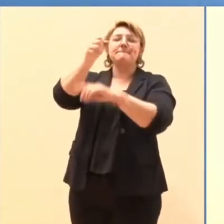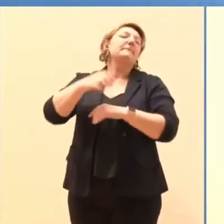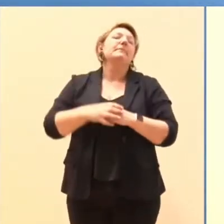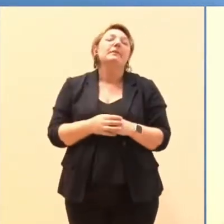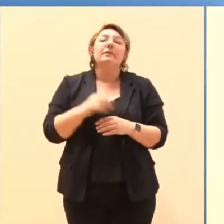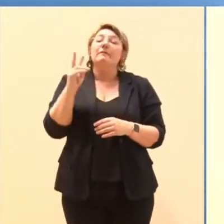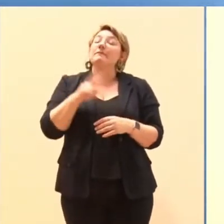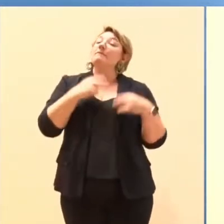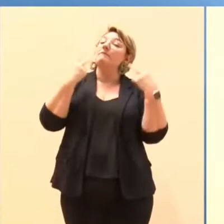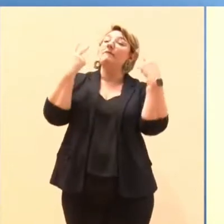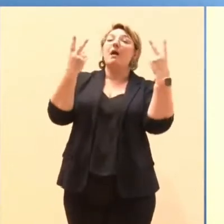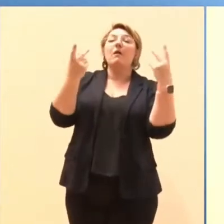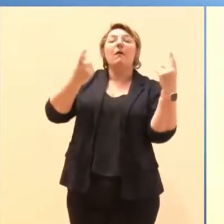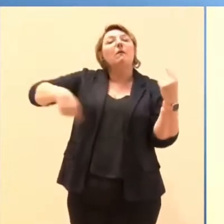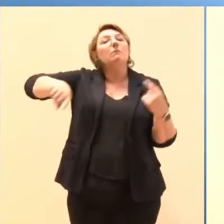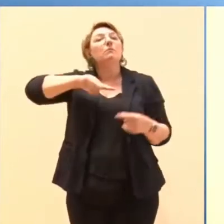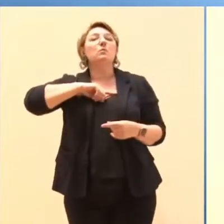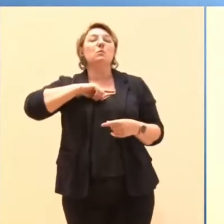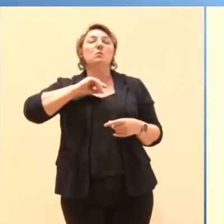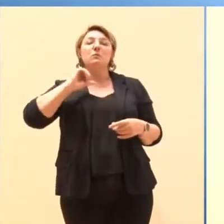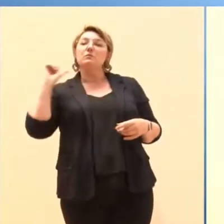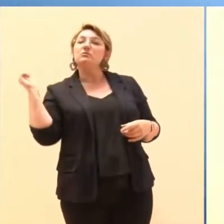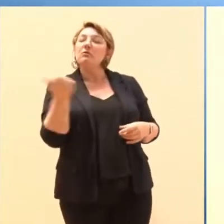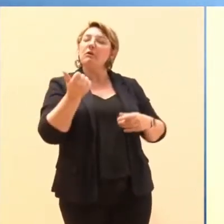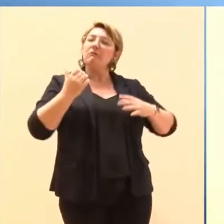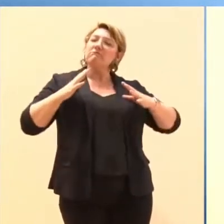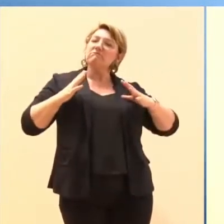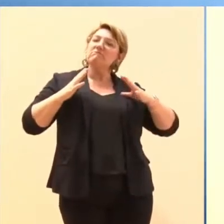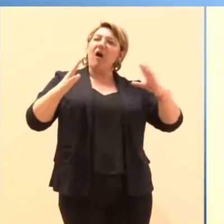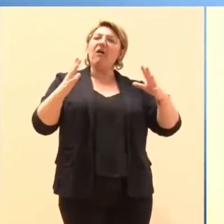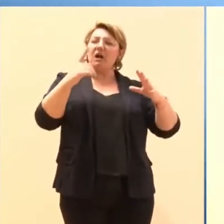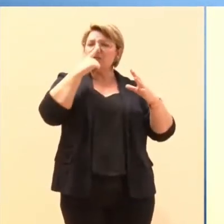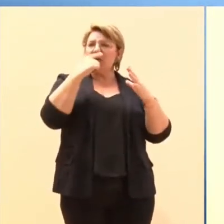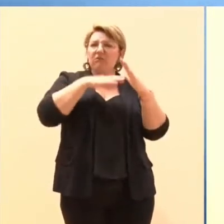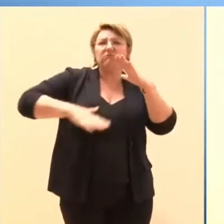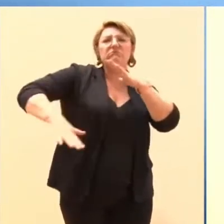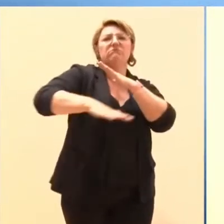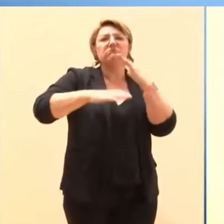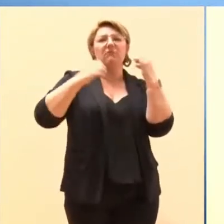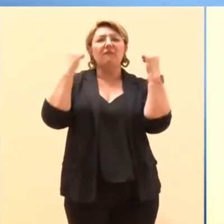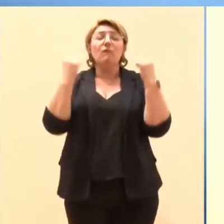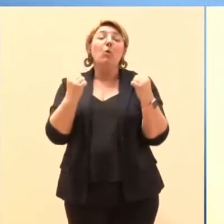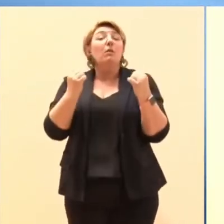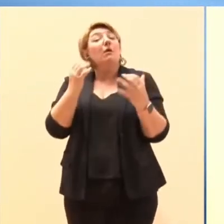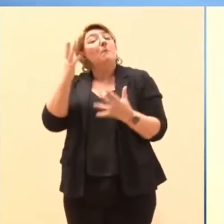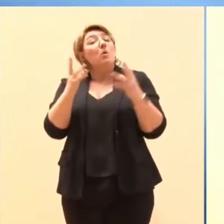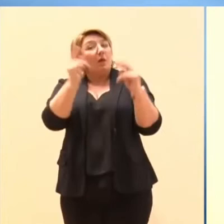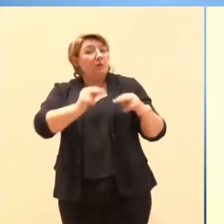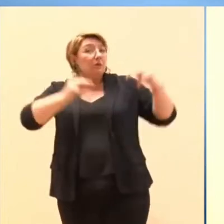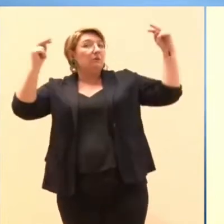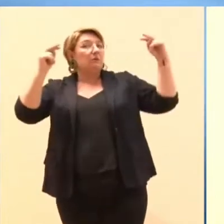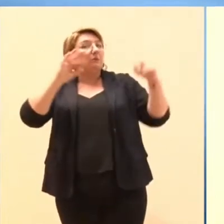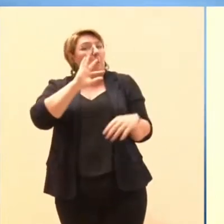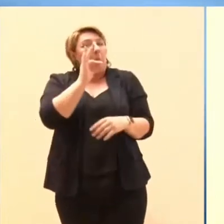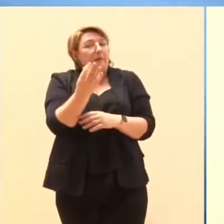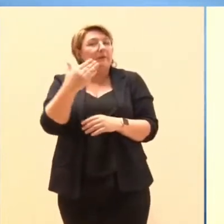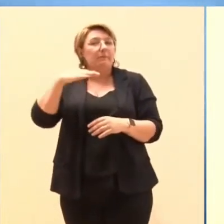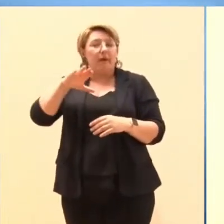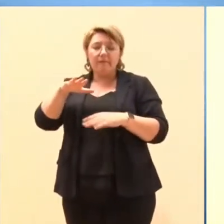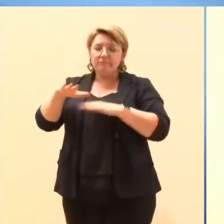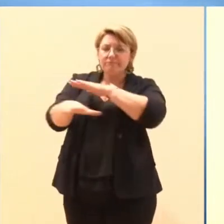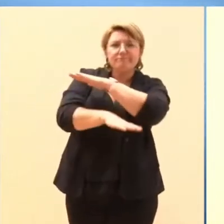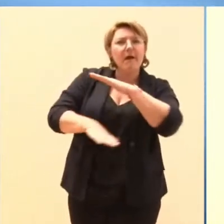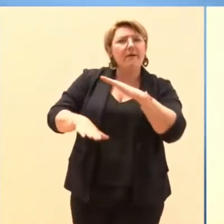tous, même si cela peut être sur des bases différentes. Les idées, en tout cas, à